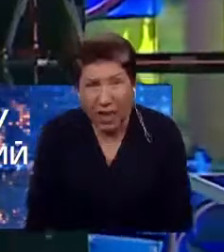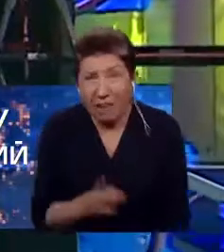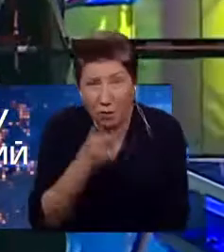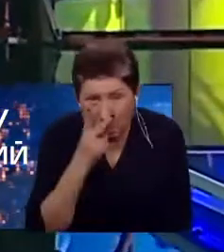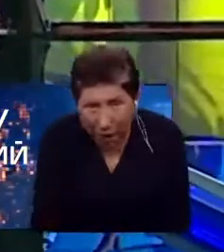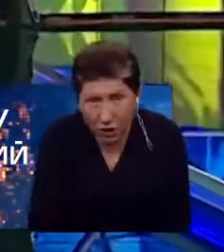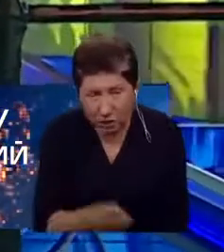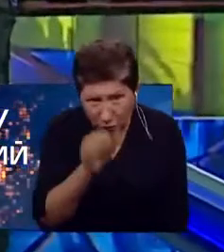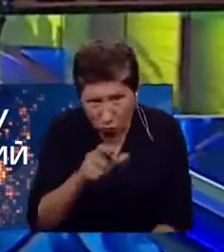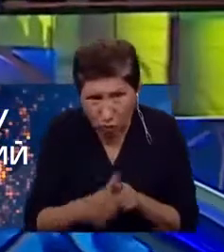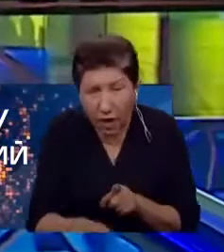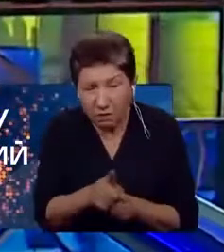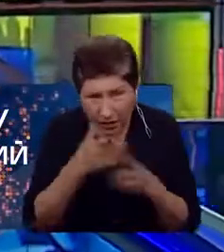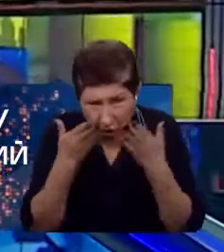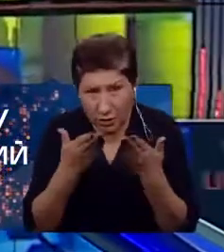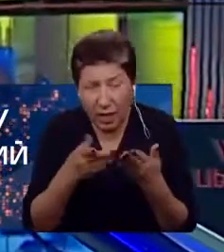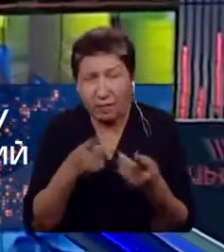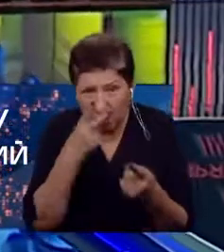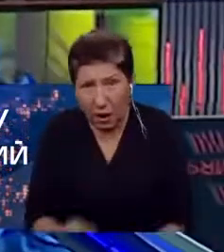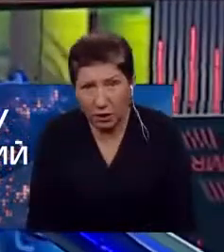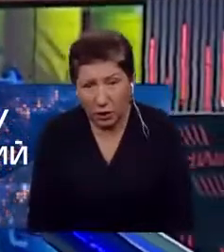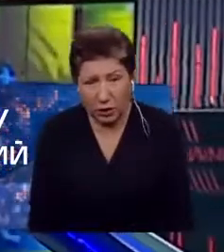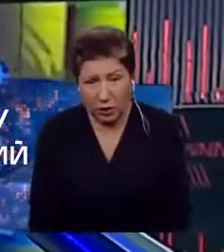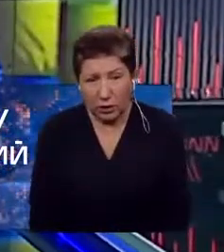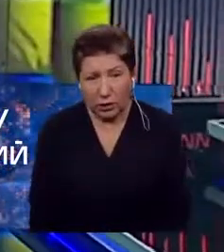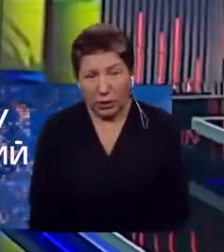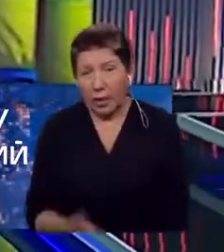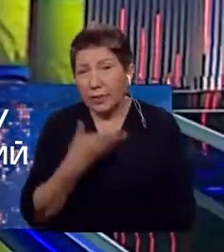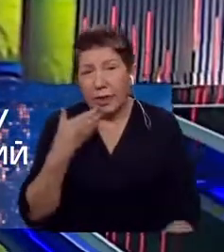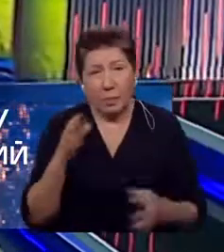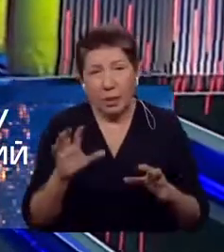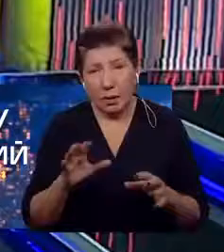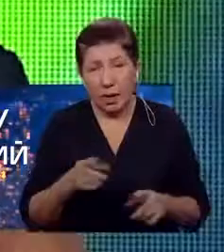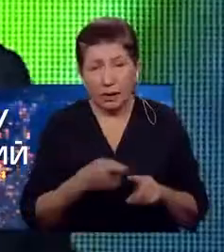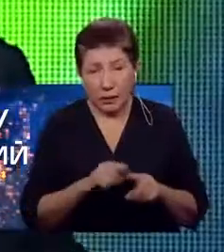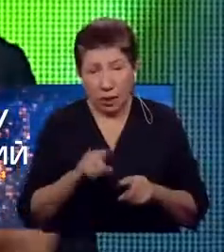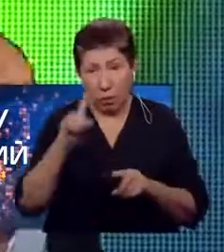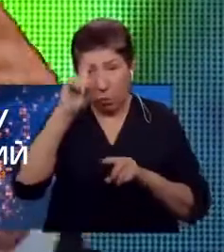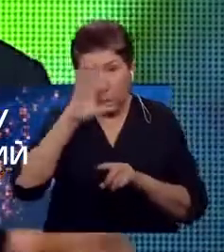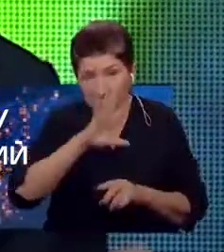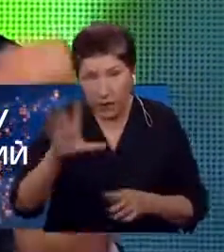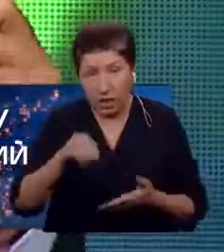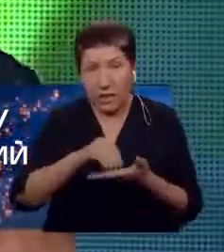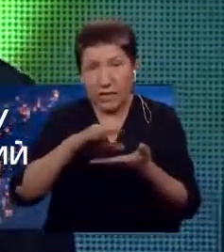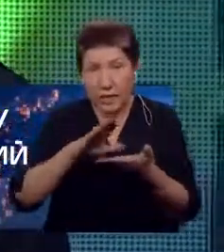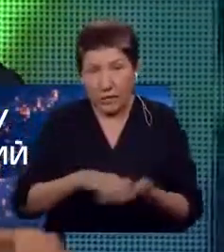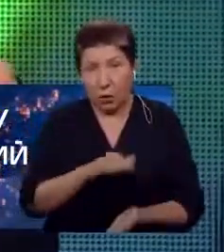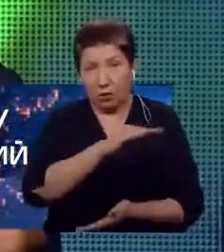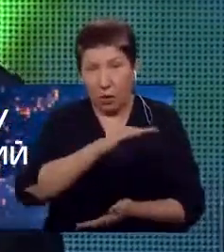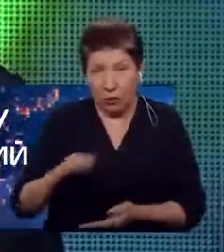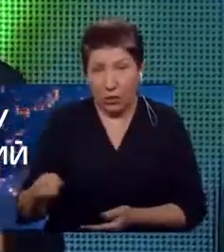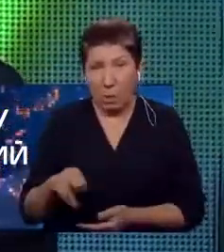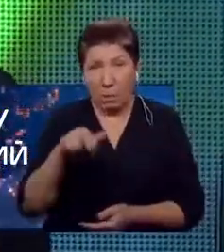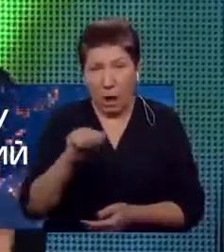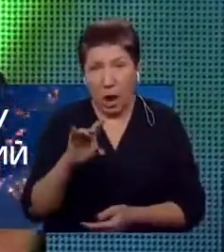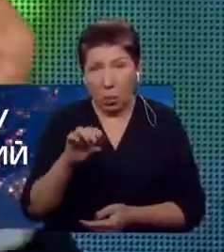відповісти йому чи ні? Це законопроект, нема ніякої маніпуляції. Це чіткий, публічний, зареєстрований офіційно